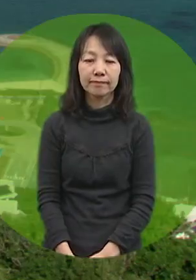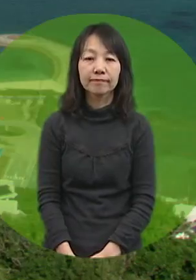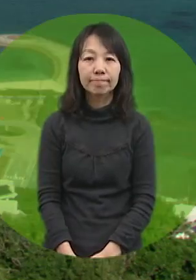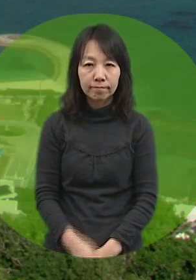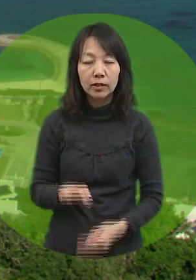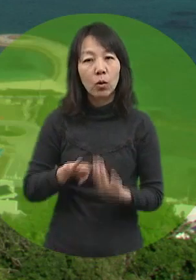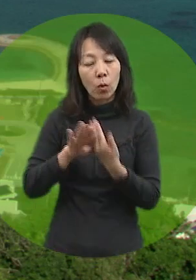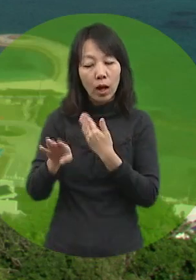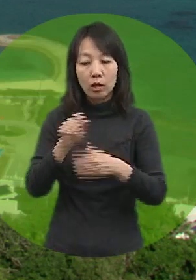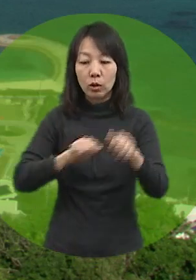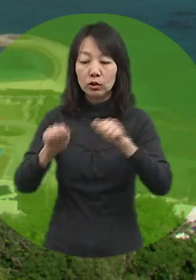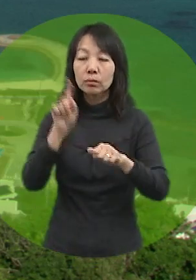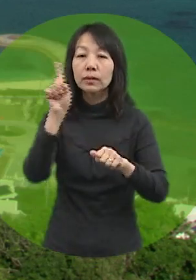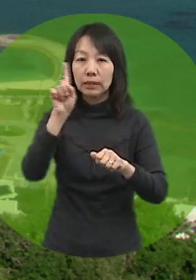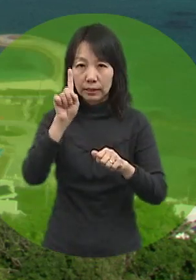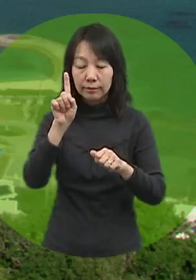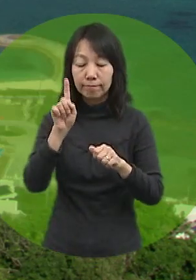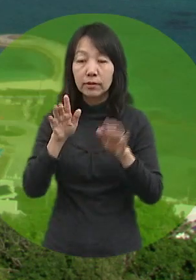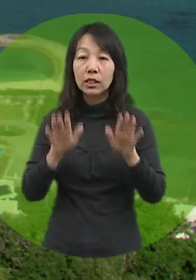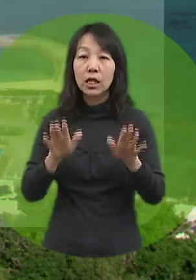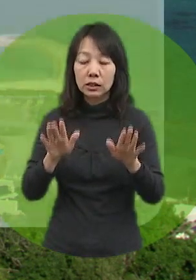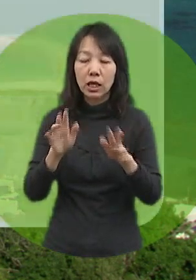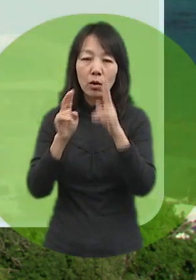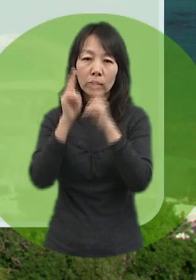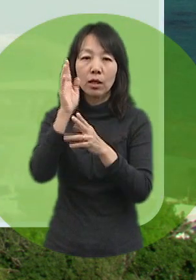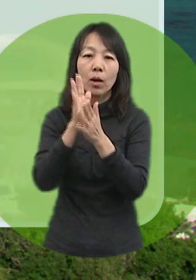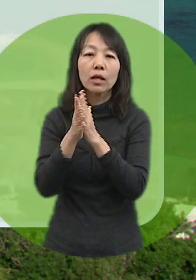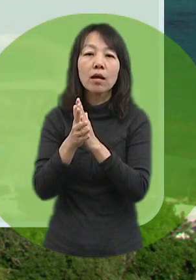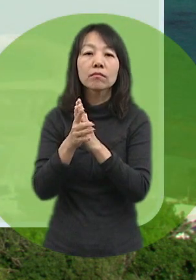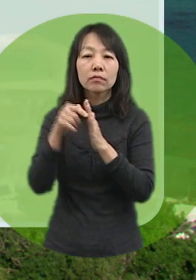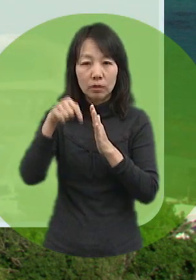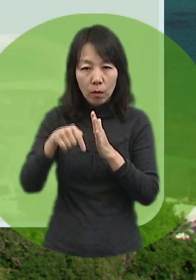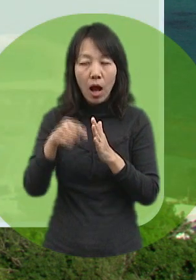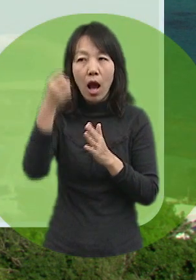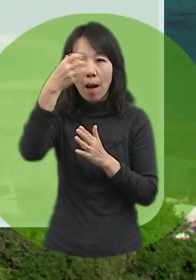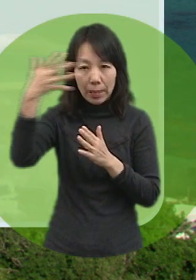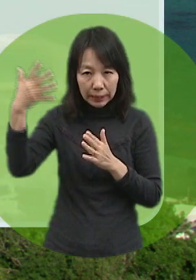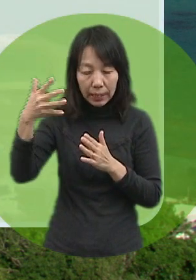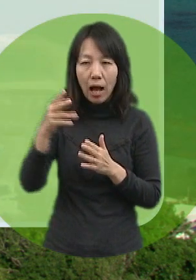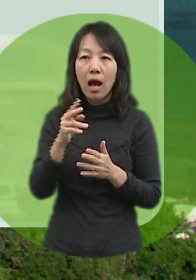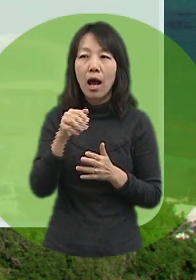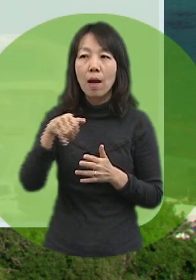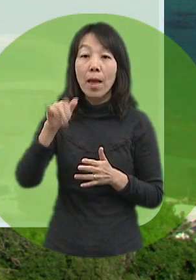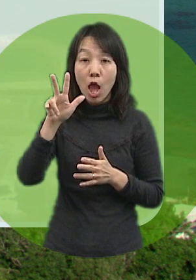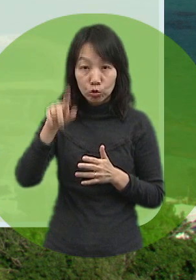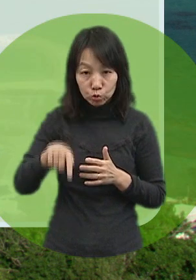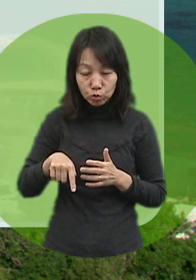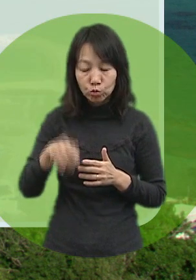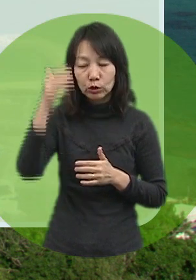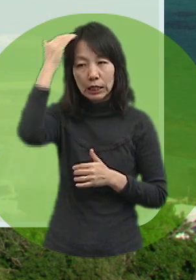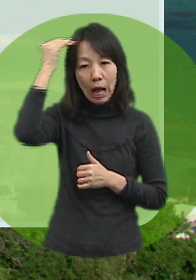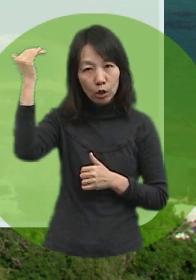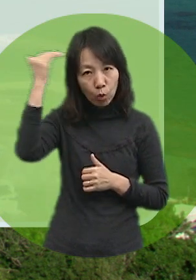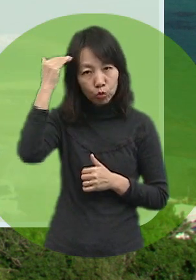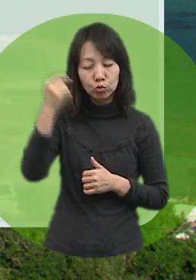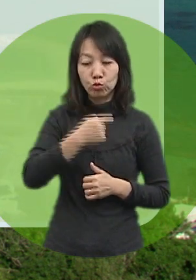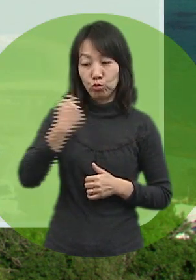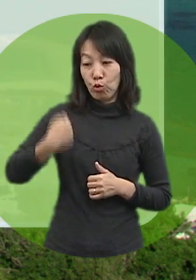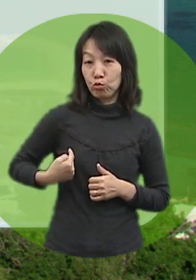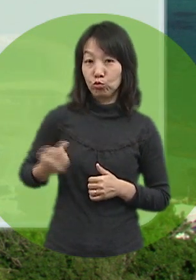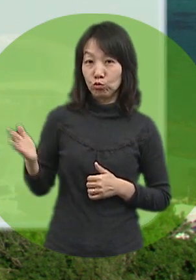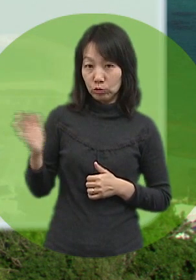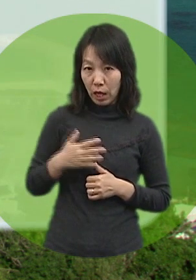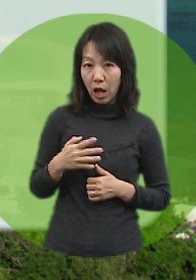その他の取り組みとして、現在県にはアメリカ、ペルー、韓国、中国の4カ国